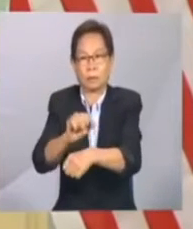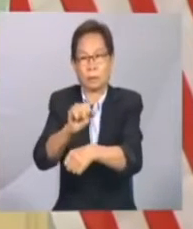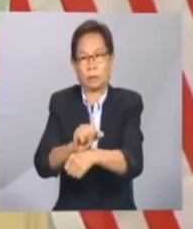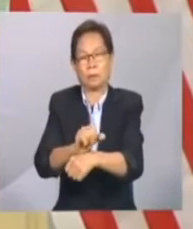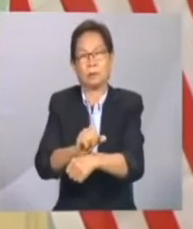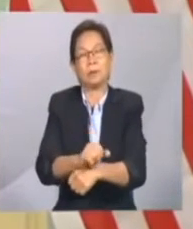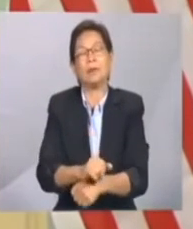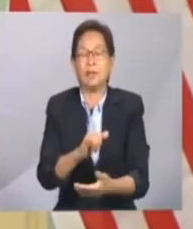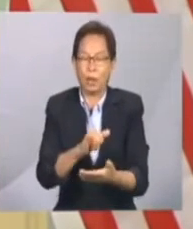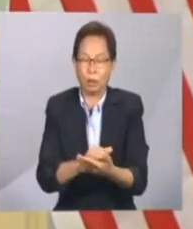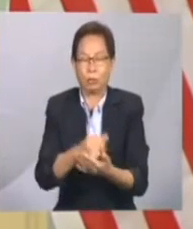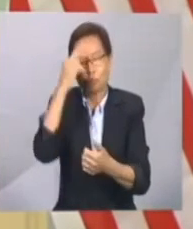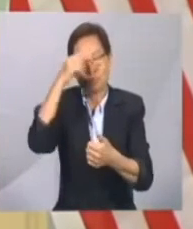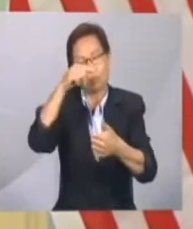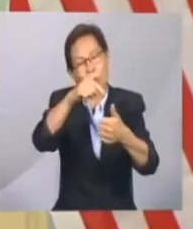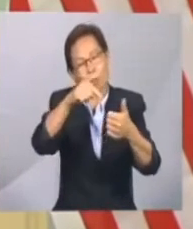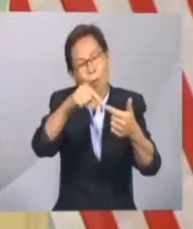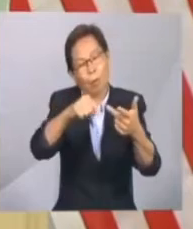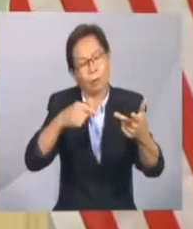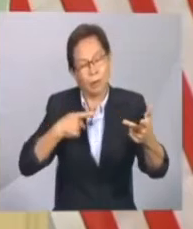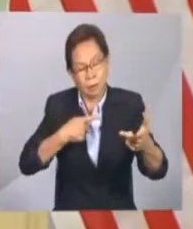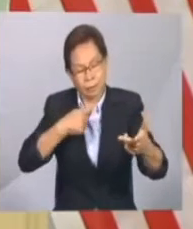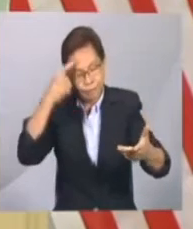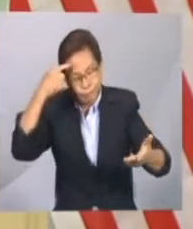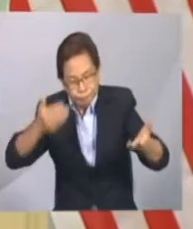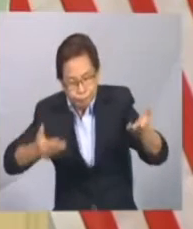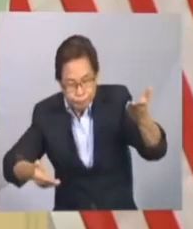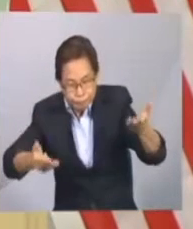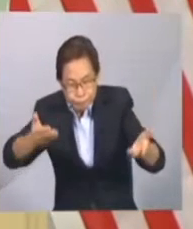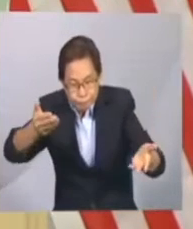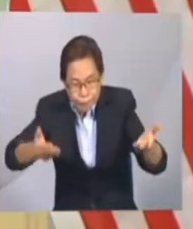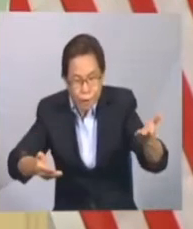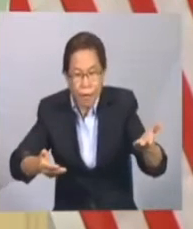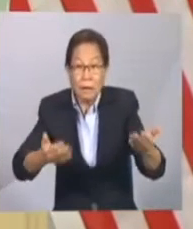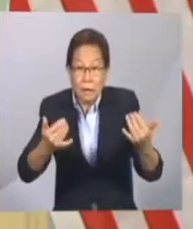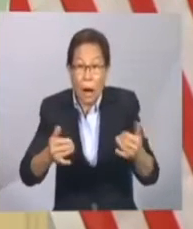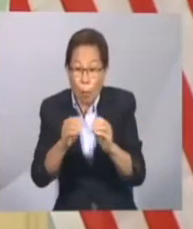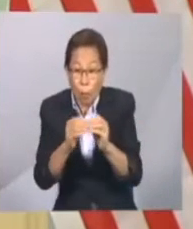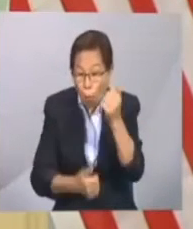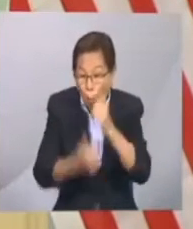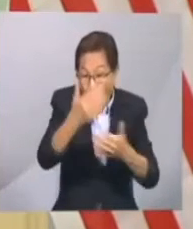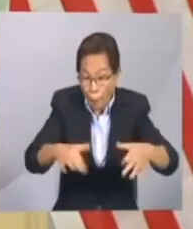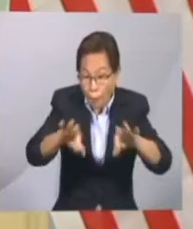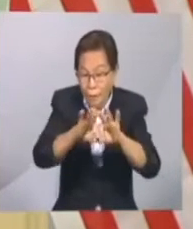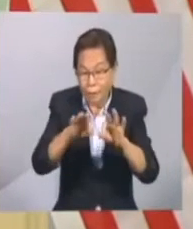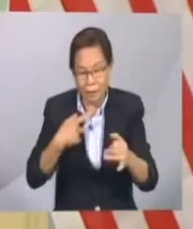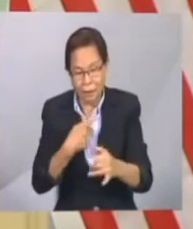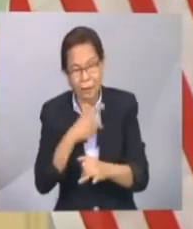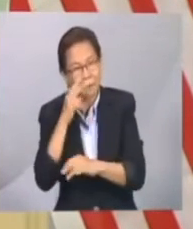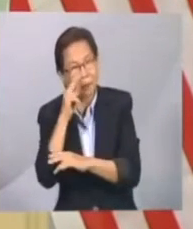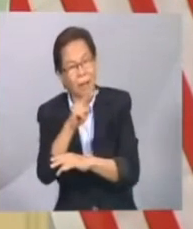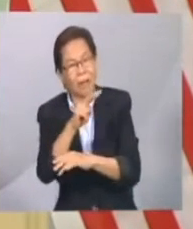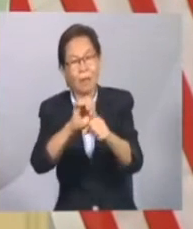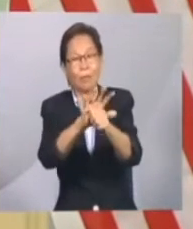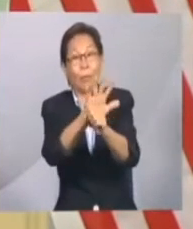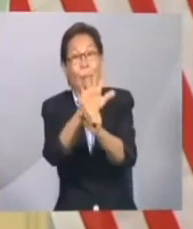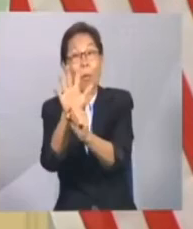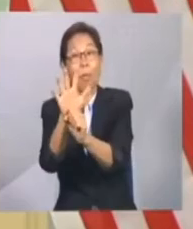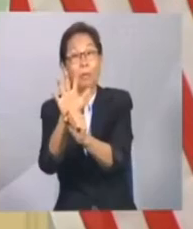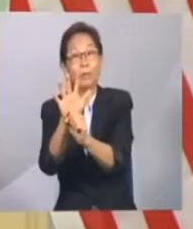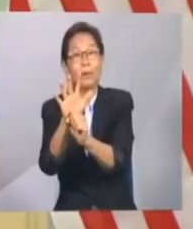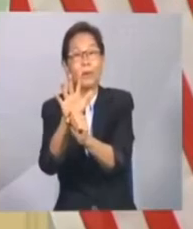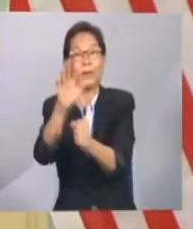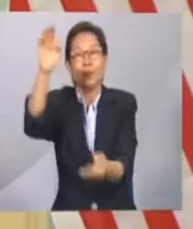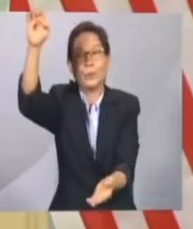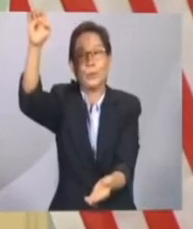dan sebagainya. Itu antara perkara yang kita pertimbangkan. Lebih-lebih lagi kita lihat penama COVID positif,